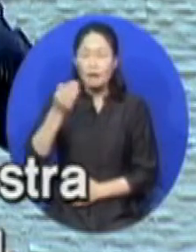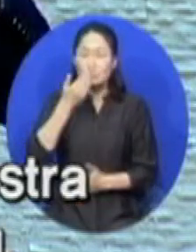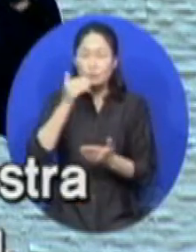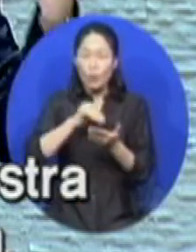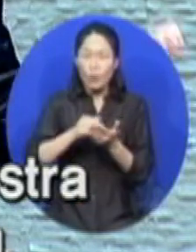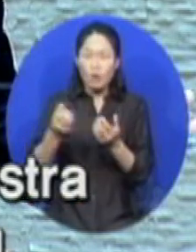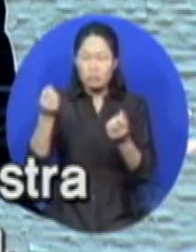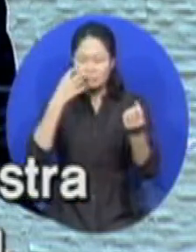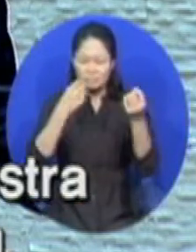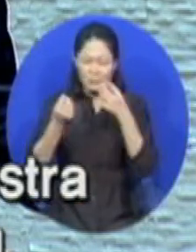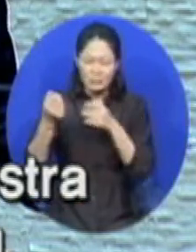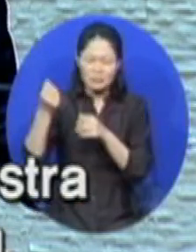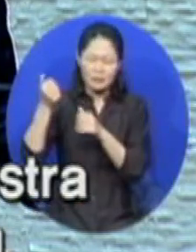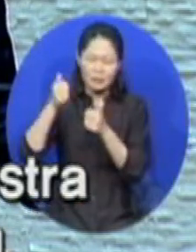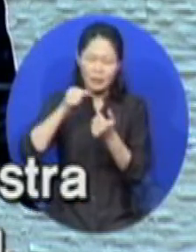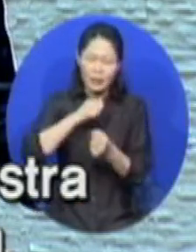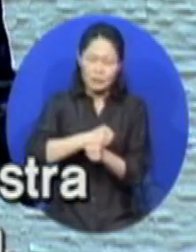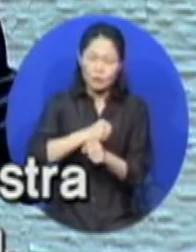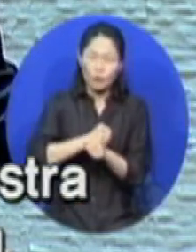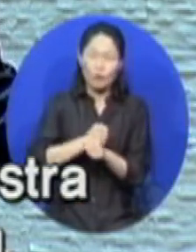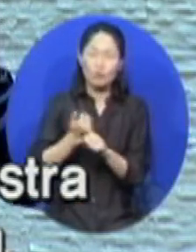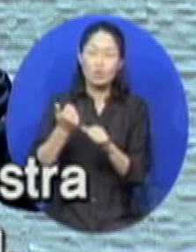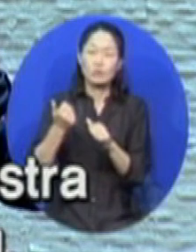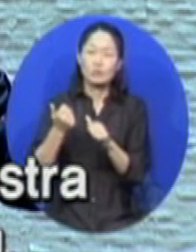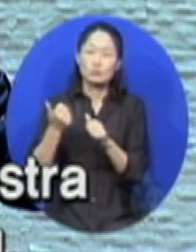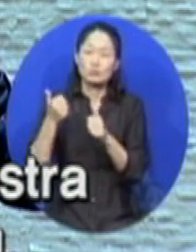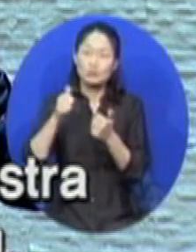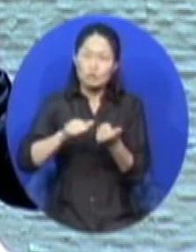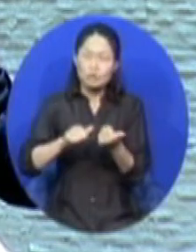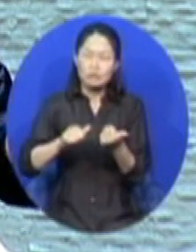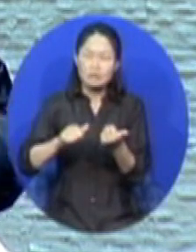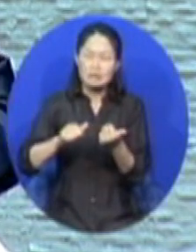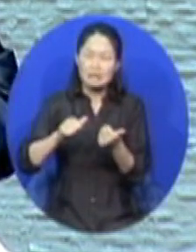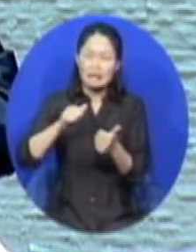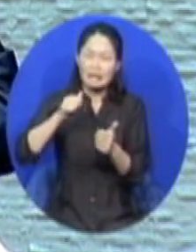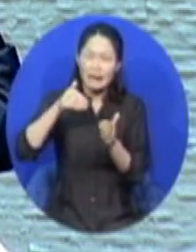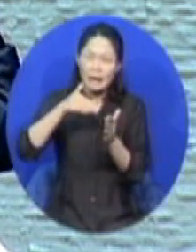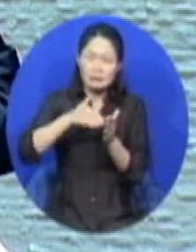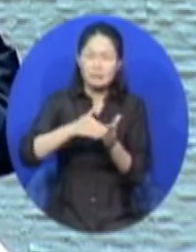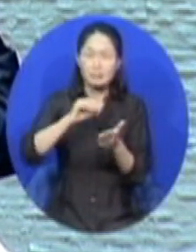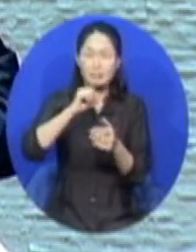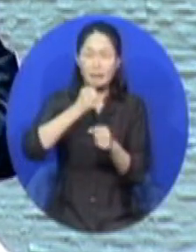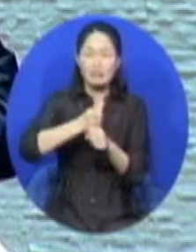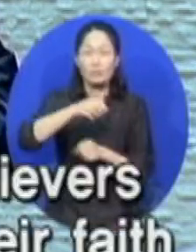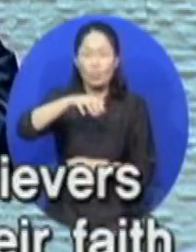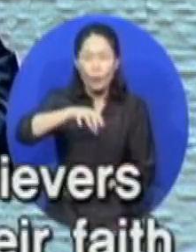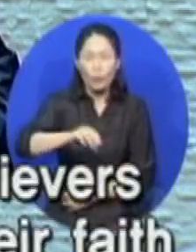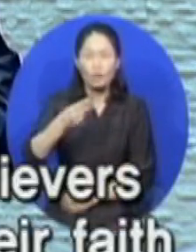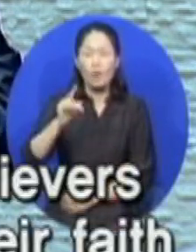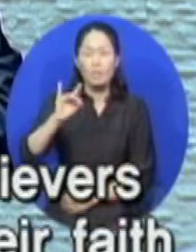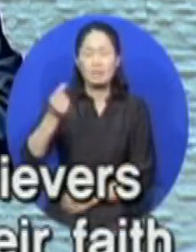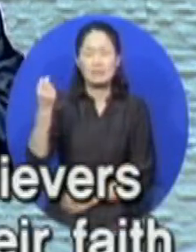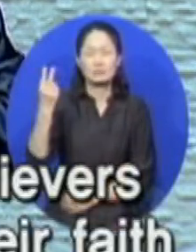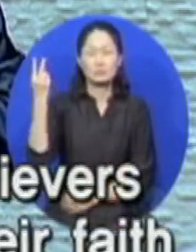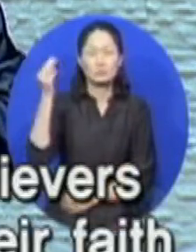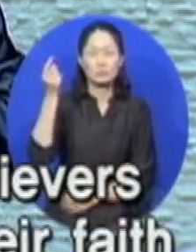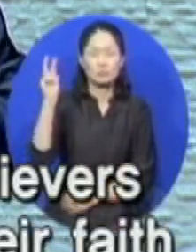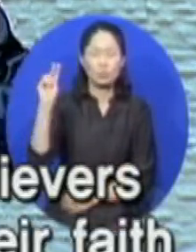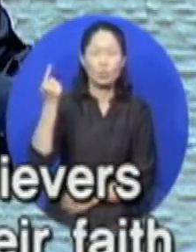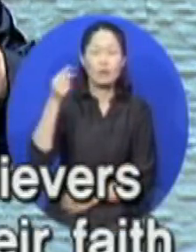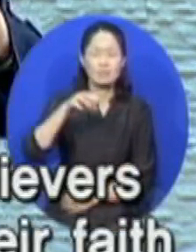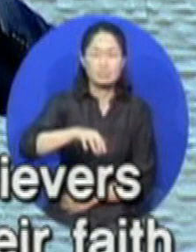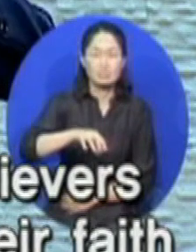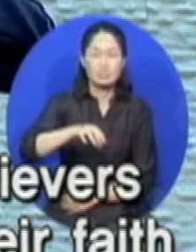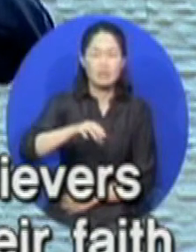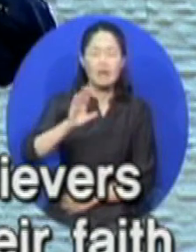다시 돌아옵니다 왜 돌아 왔을까요 자기가 돌 맞아서 죽어가는 것을